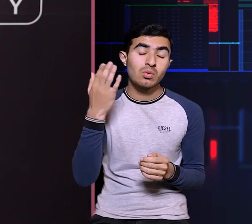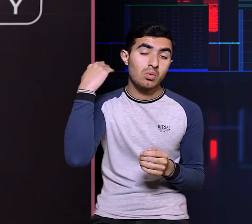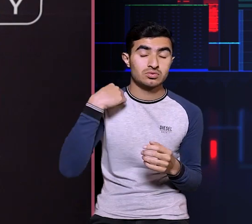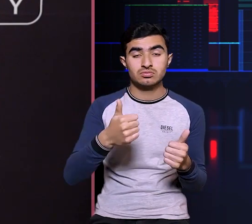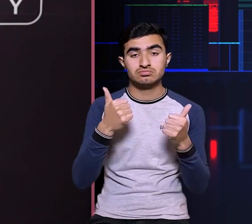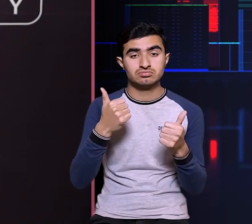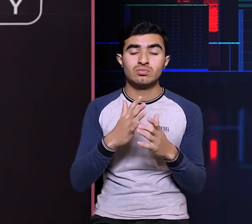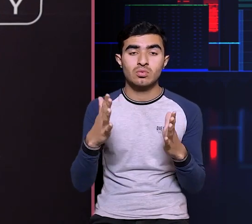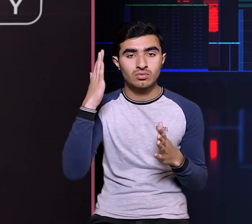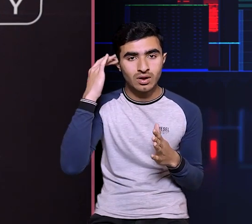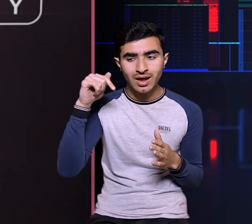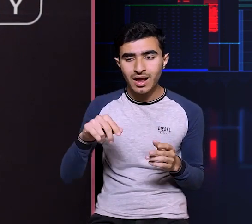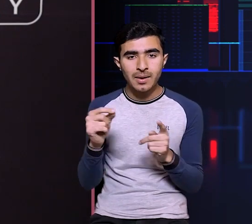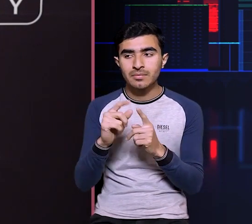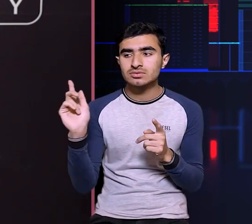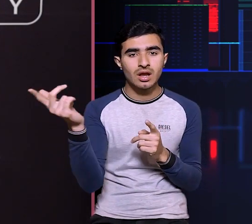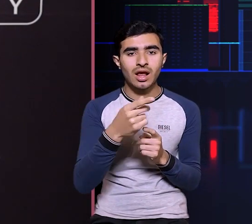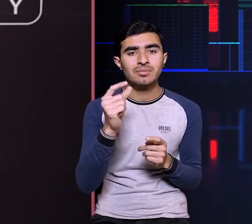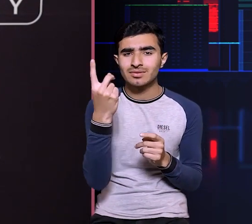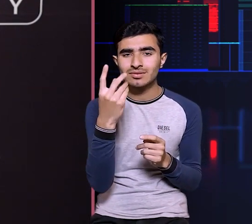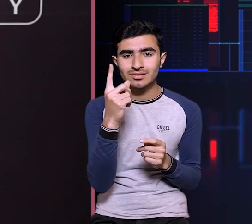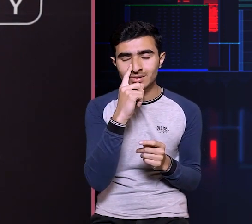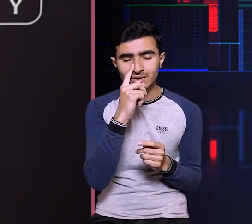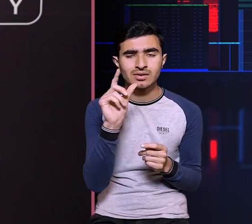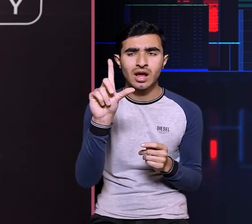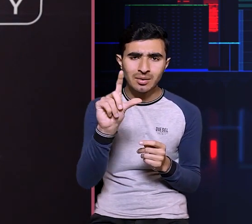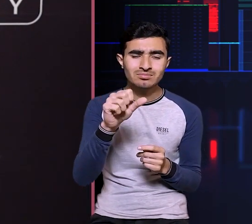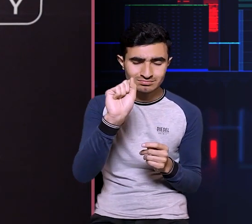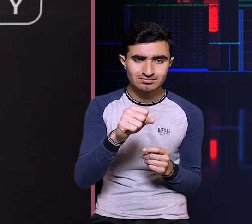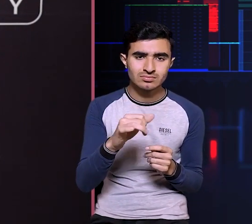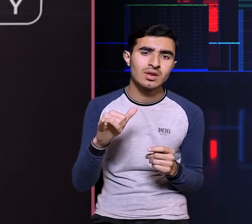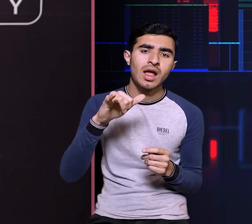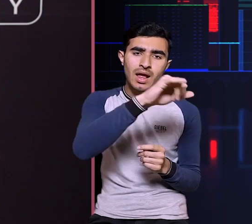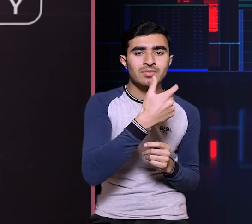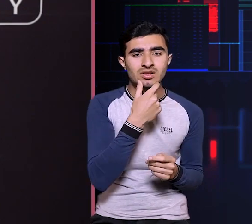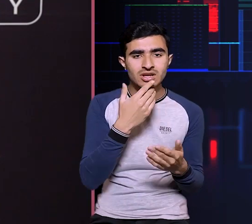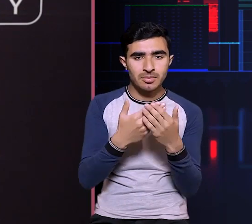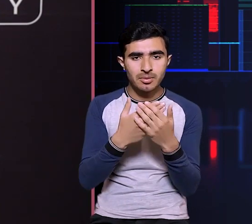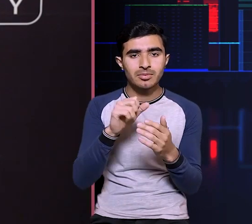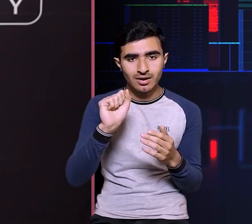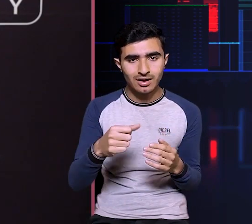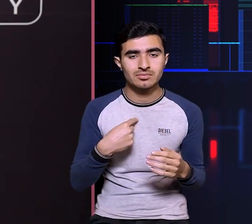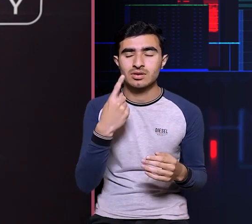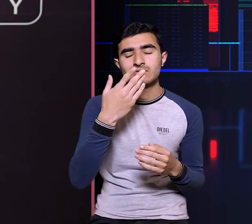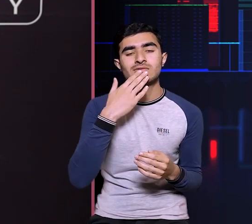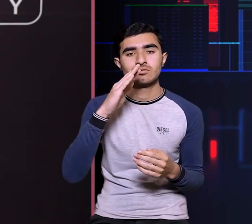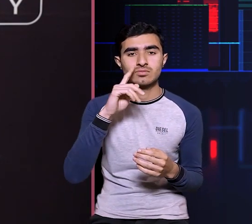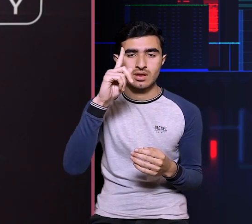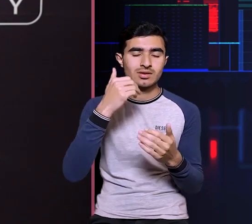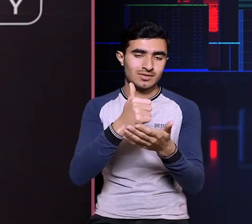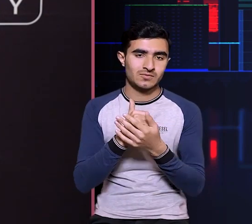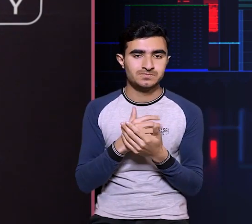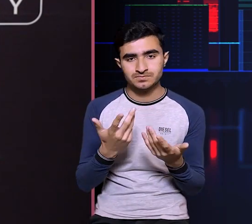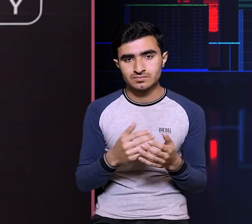luck for me because how many ladies for till now have been able to graduate or do masters